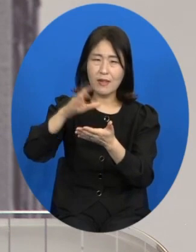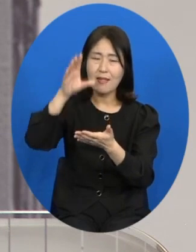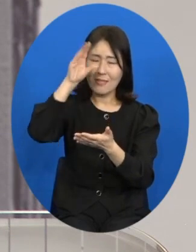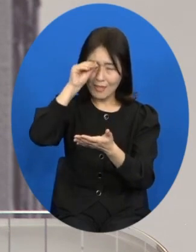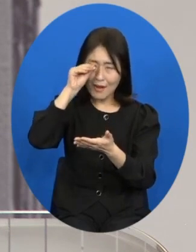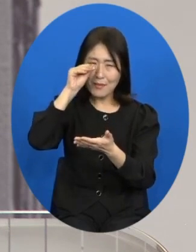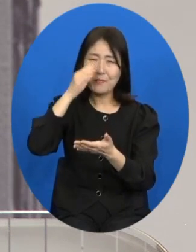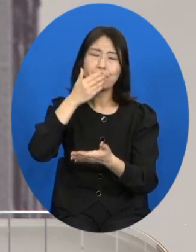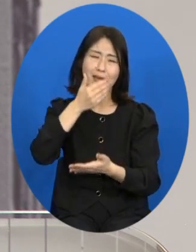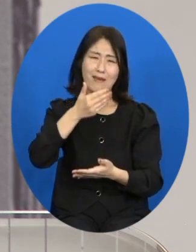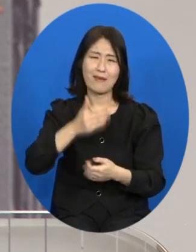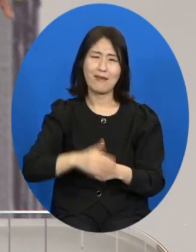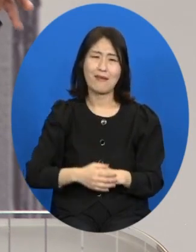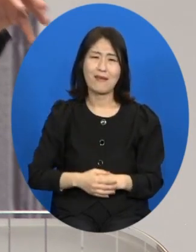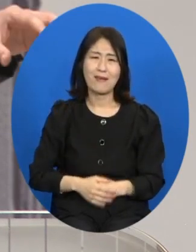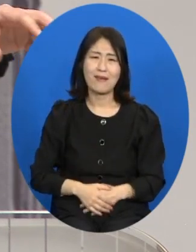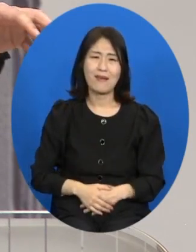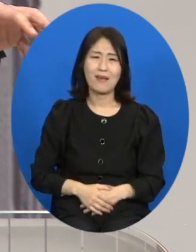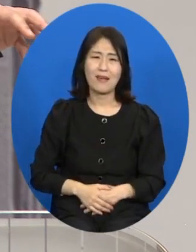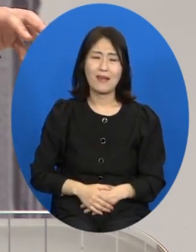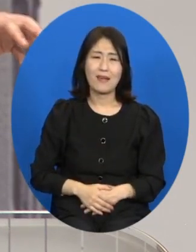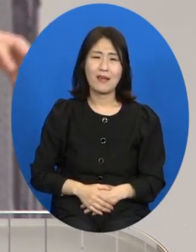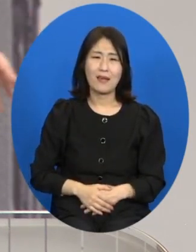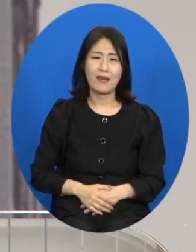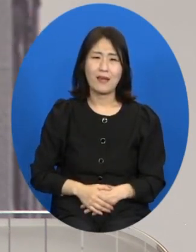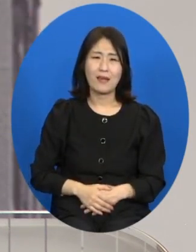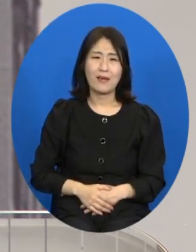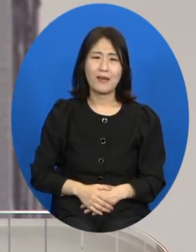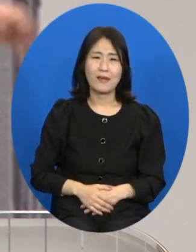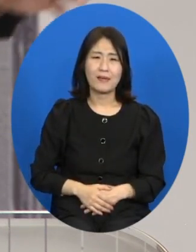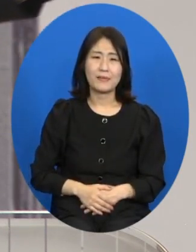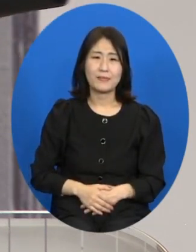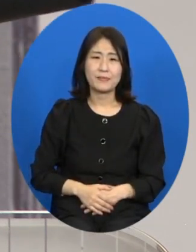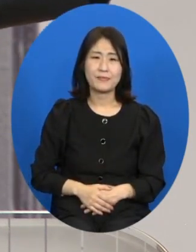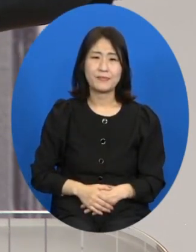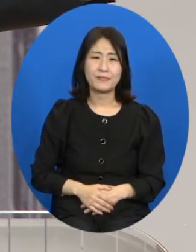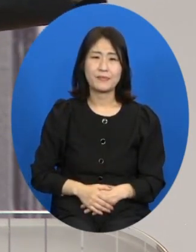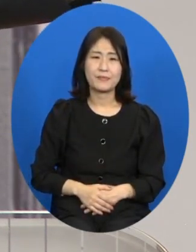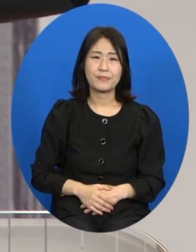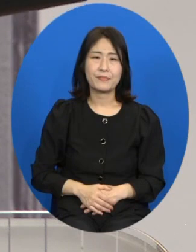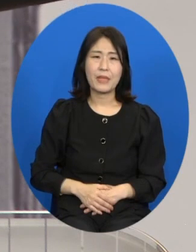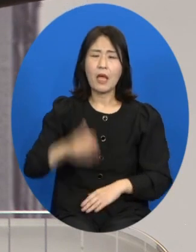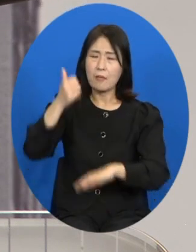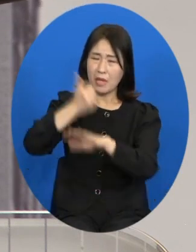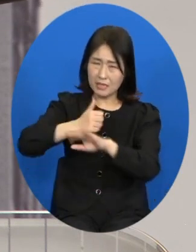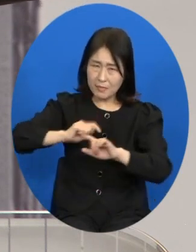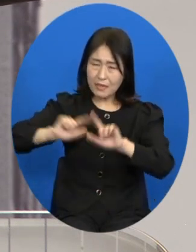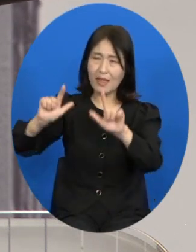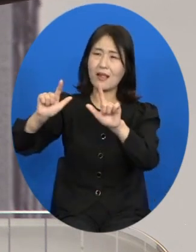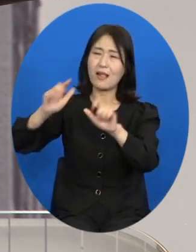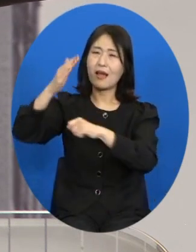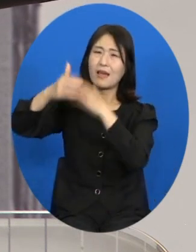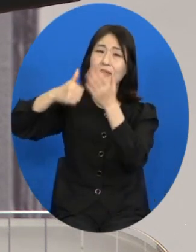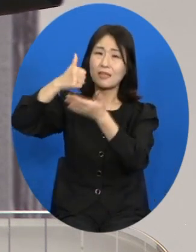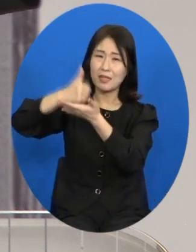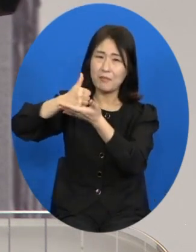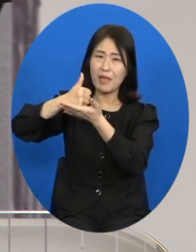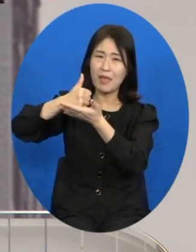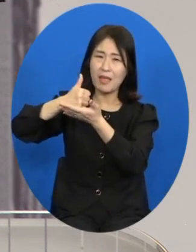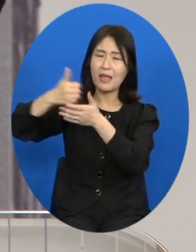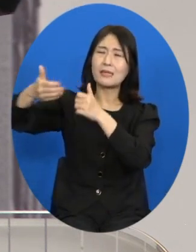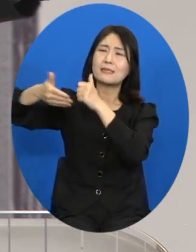가다 보면 결승선을 통과하고 뭐라 그러는 거야요 주님이 잘했다